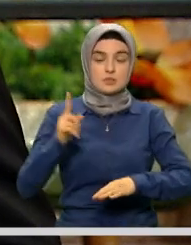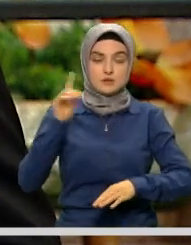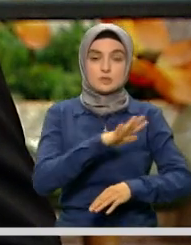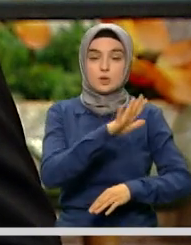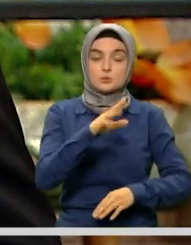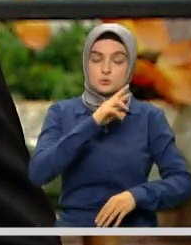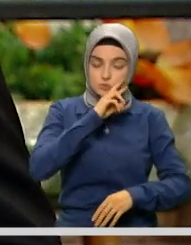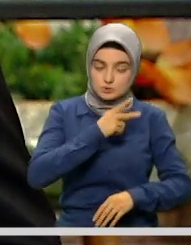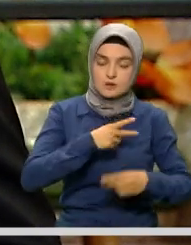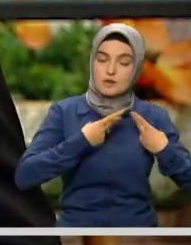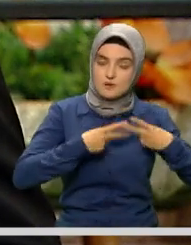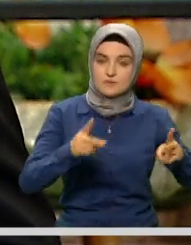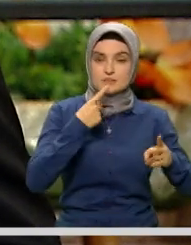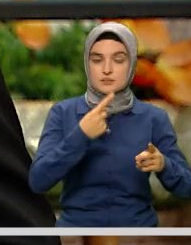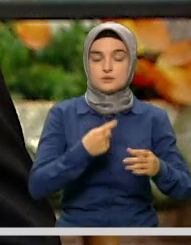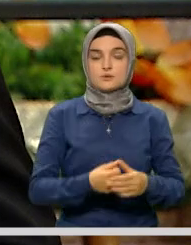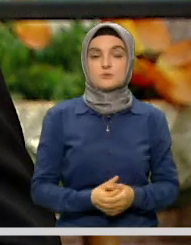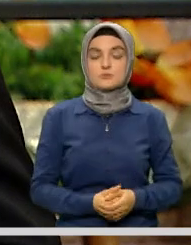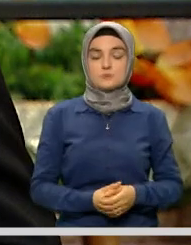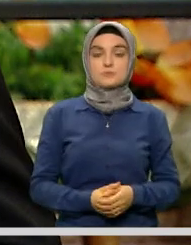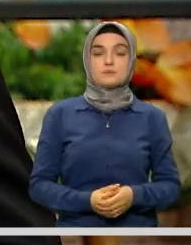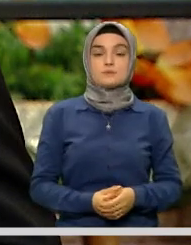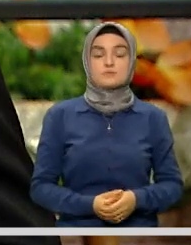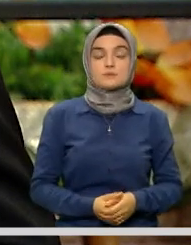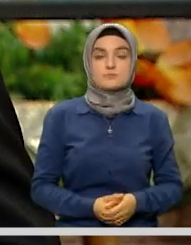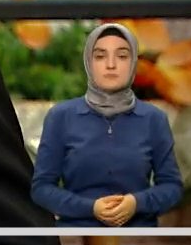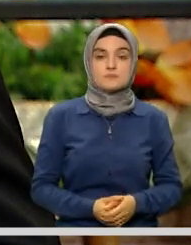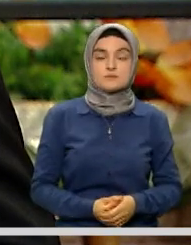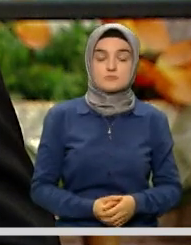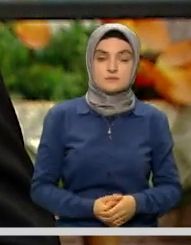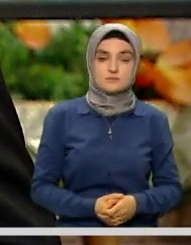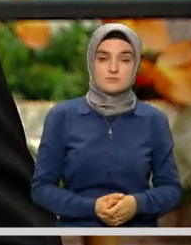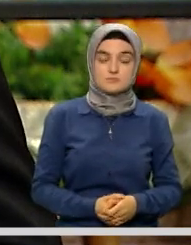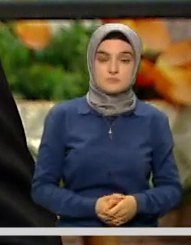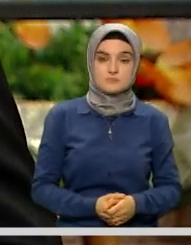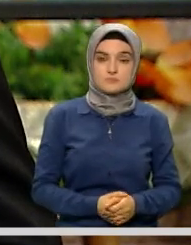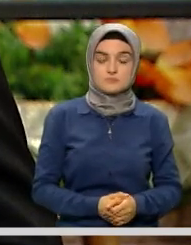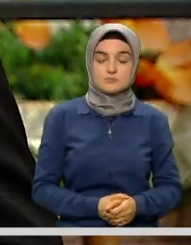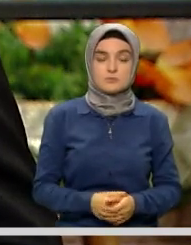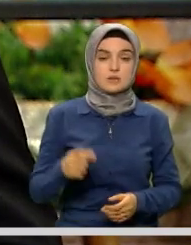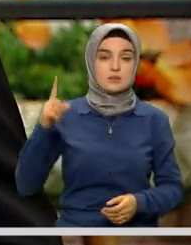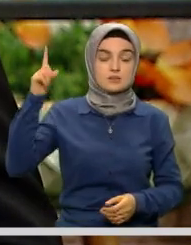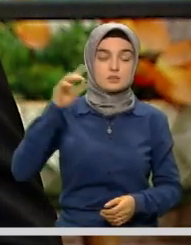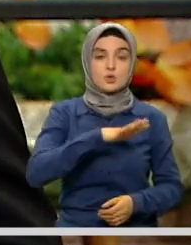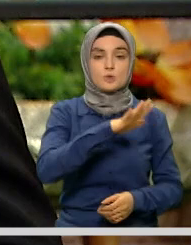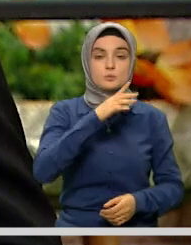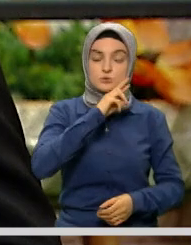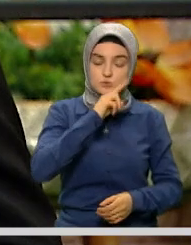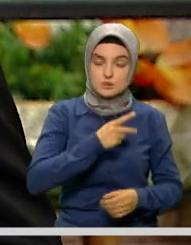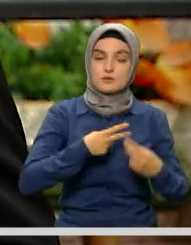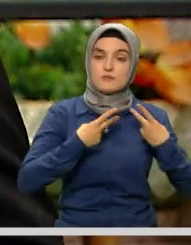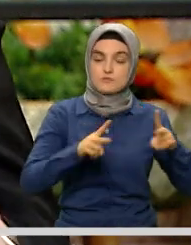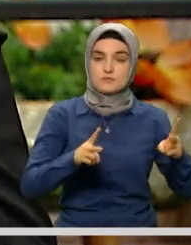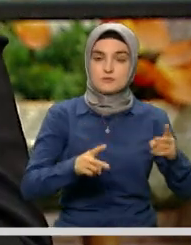bütün günahları affedecek. اِنَّ اللّٰهَ يَغْفِرُ الزُّنُوبَ جَمِيعًا اِنَّهُ هُوَ الْغَفُورُ الرَّحِيمُ Allah bütün günahları